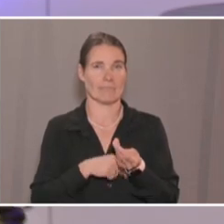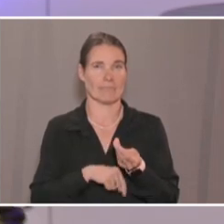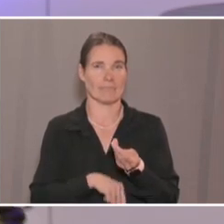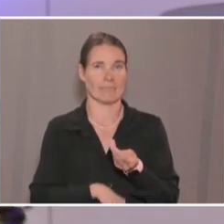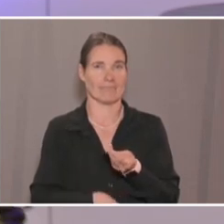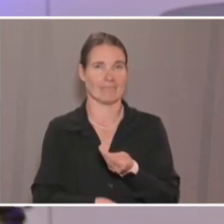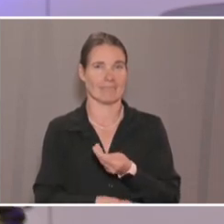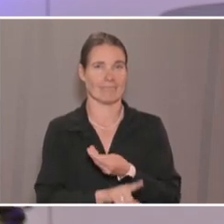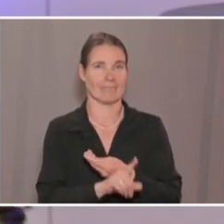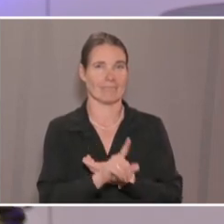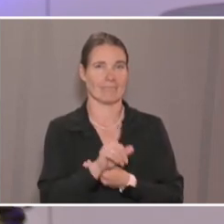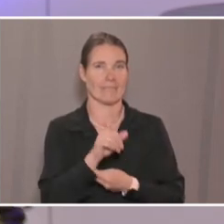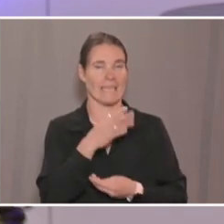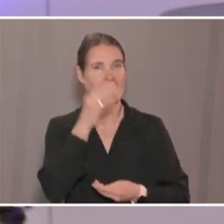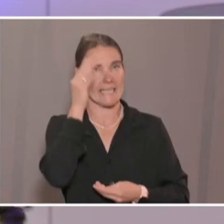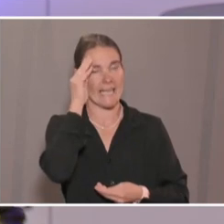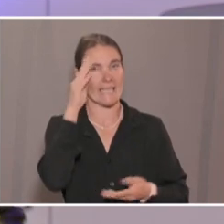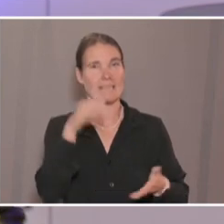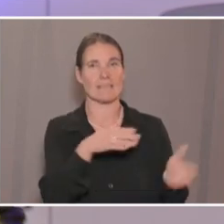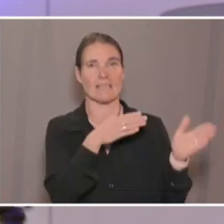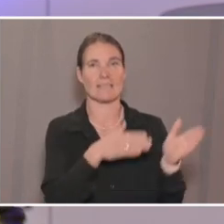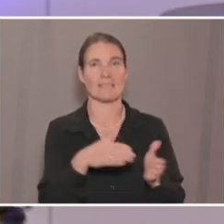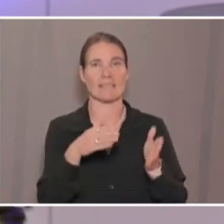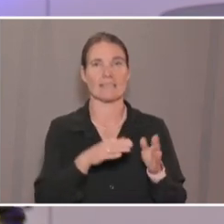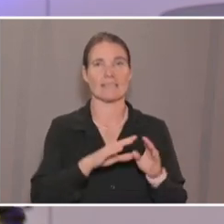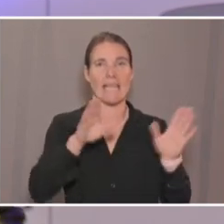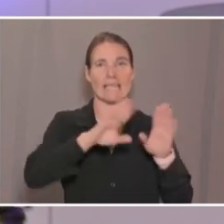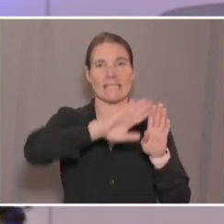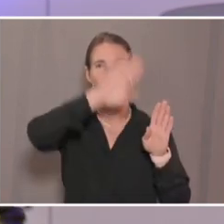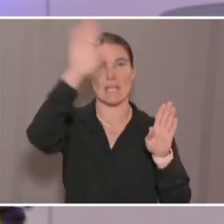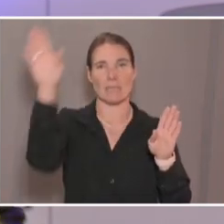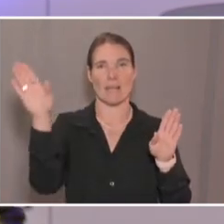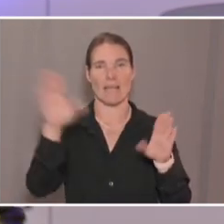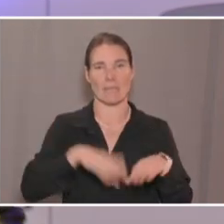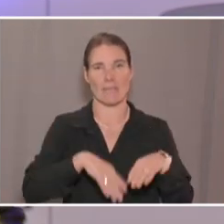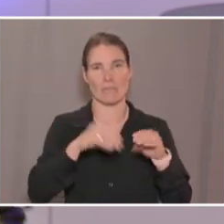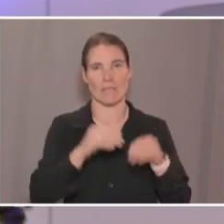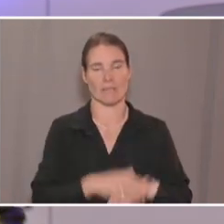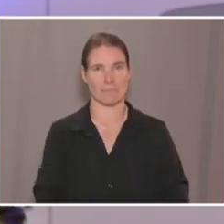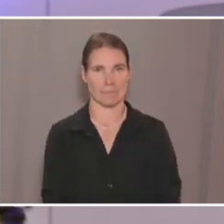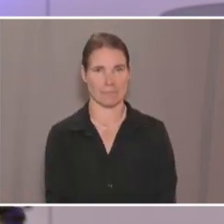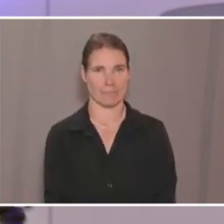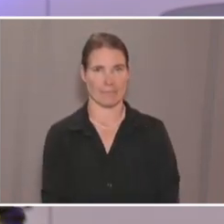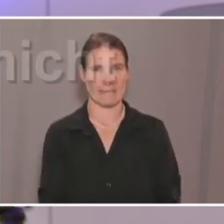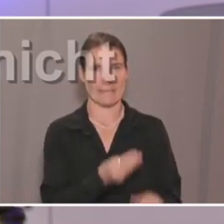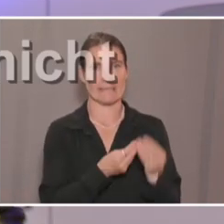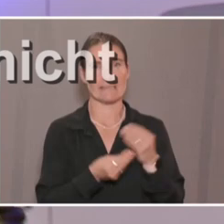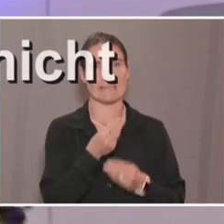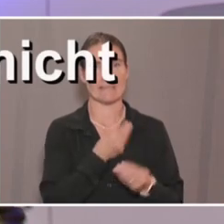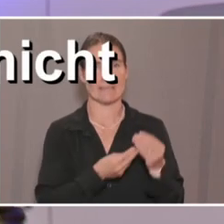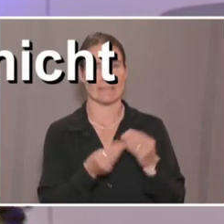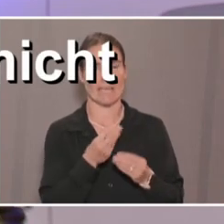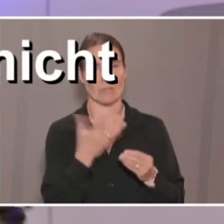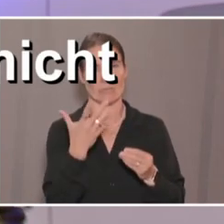O Mensch, lerne tanzen, sonst wissen die Engel im Himmel mit dir nichts anzufangen. Augustinus. Genießen Sie also 75